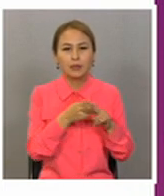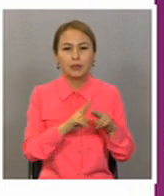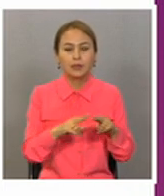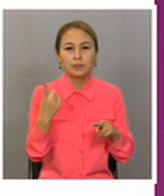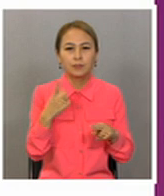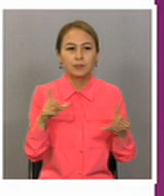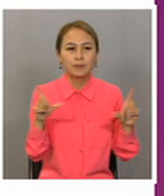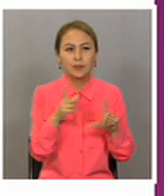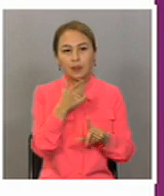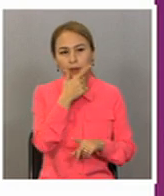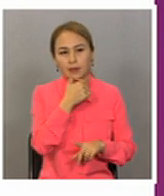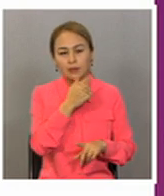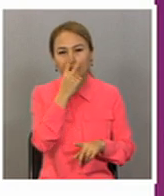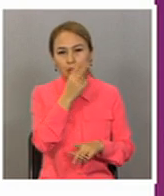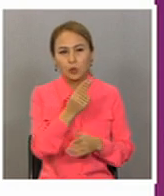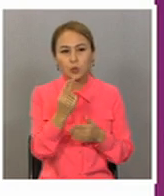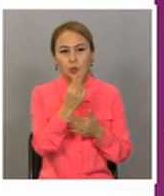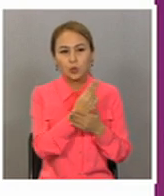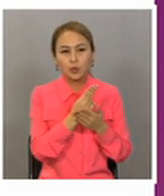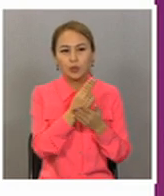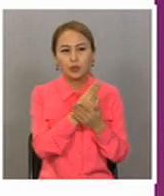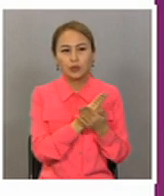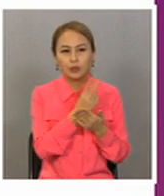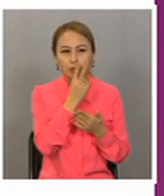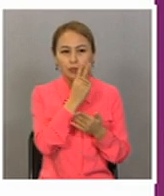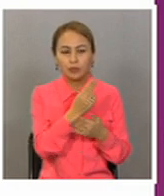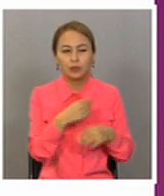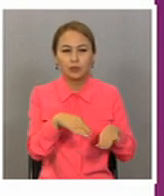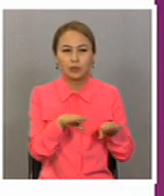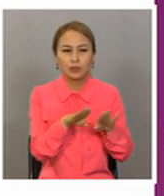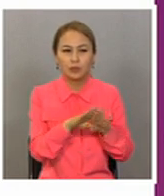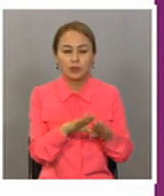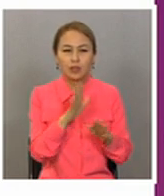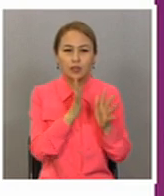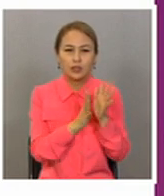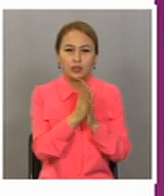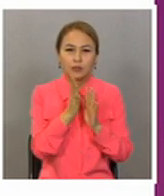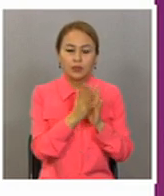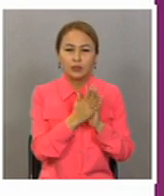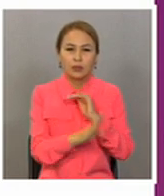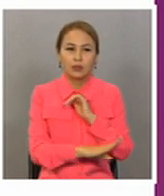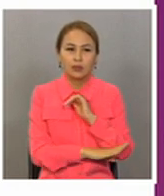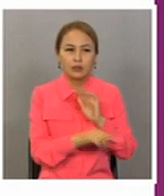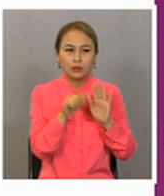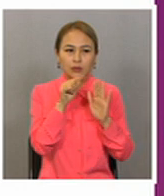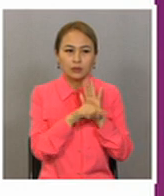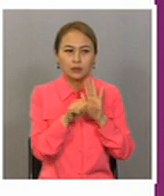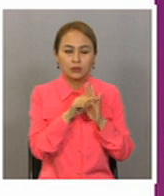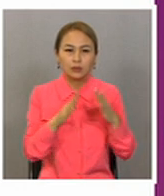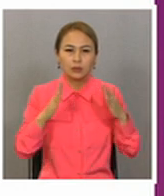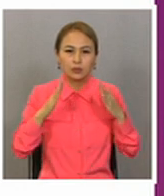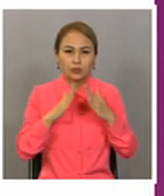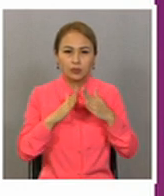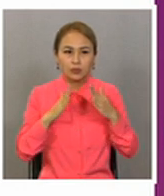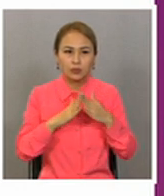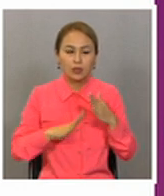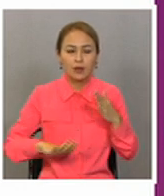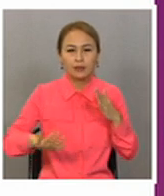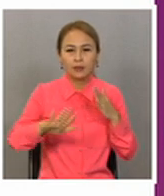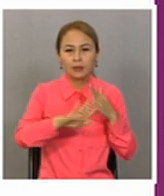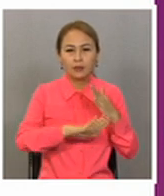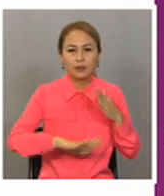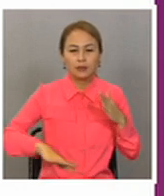сондай әдемі сурет көреді. Суретте жеміс ағашының ішіндегі әдемі үй, айналасындағы